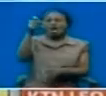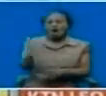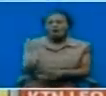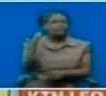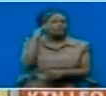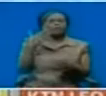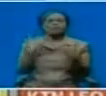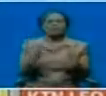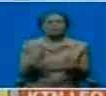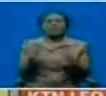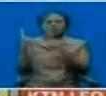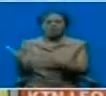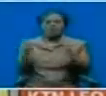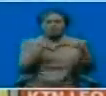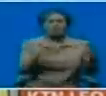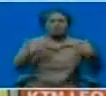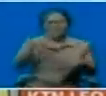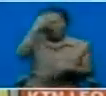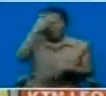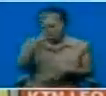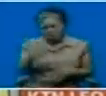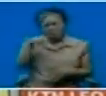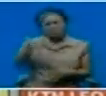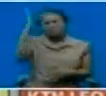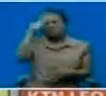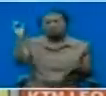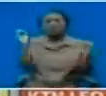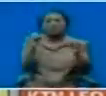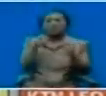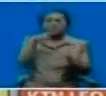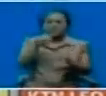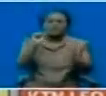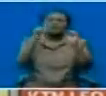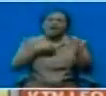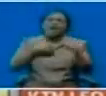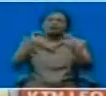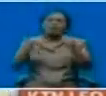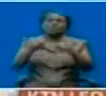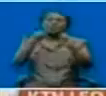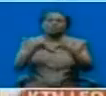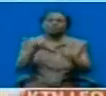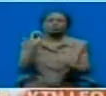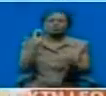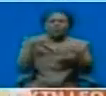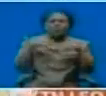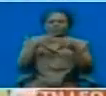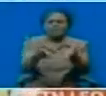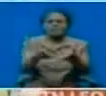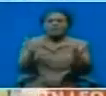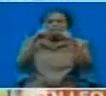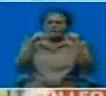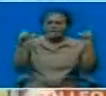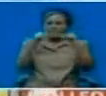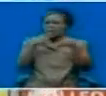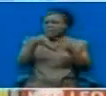yao. Kawaida wengi hukereka pasi na kufahamu kwamba bado wana nafasi ya kuacha ujumbe walionao. Lakini mbona